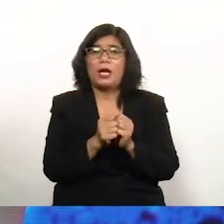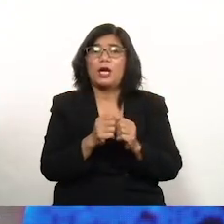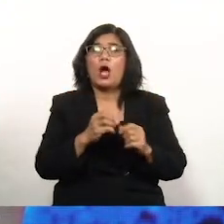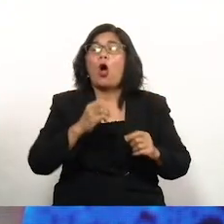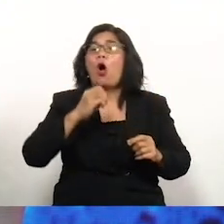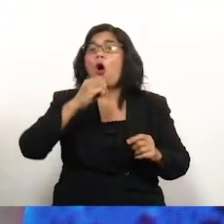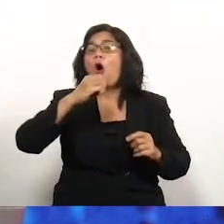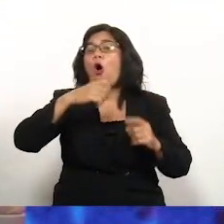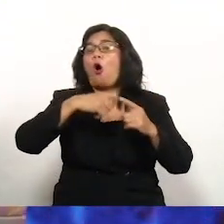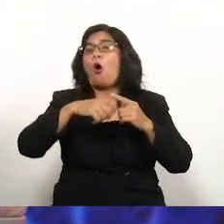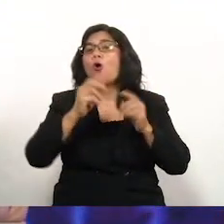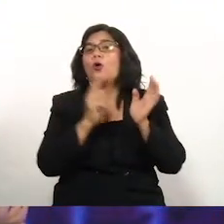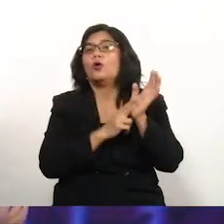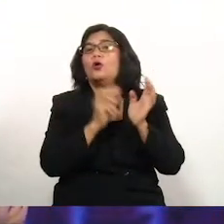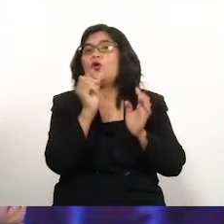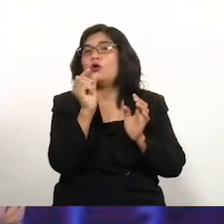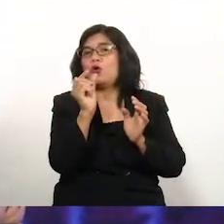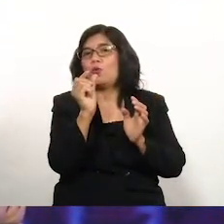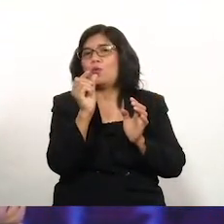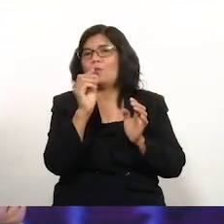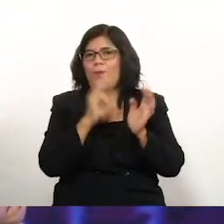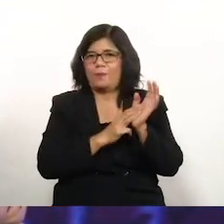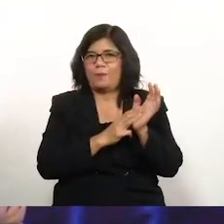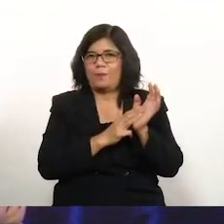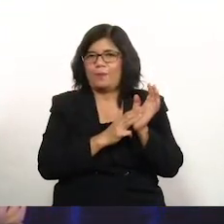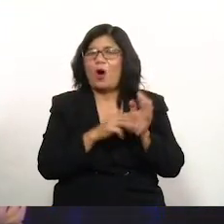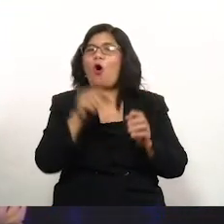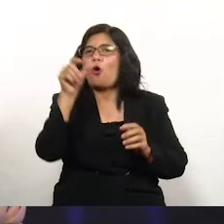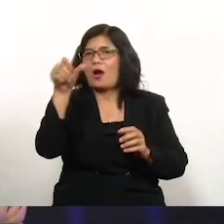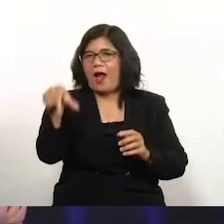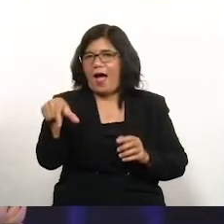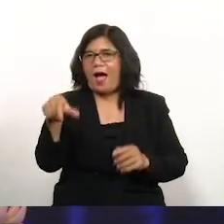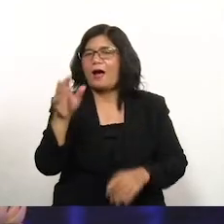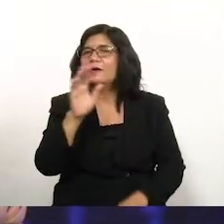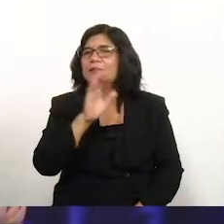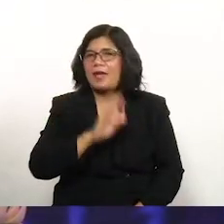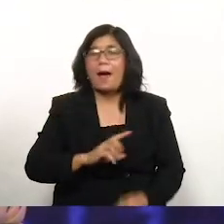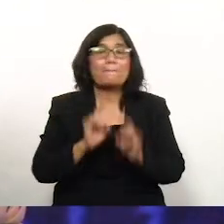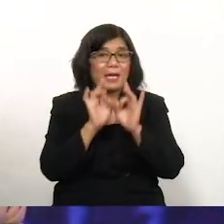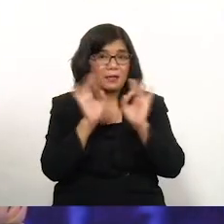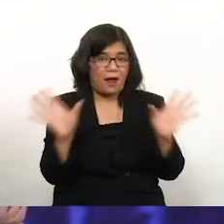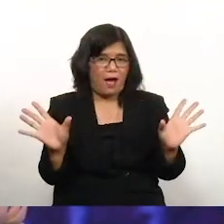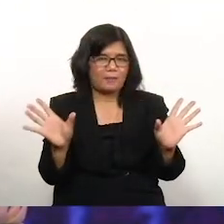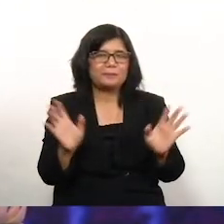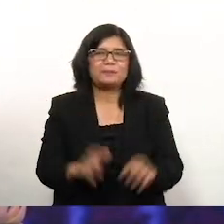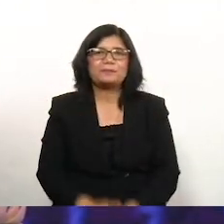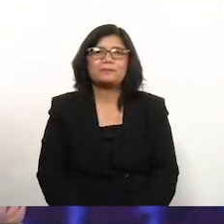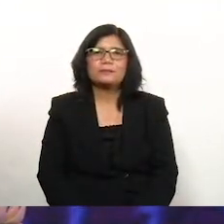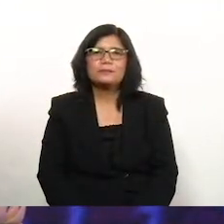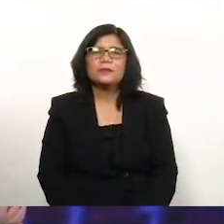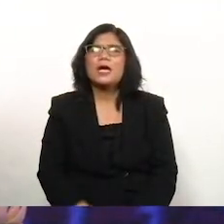berada di situ hatimu berada Kalau harta kita berada untuk meluaskan Kerajaan Allah hatimu juga